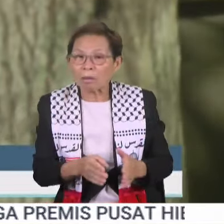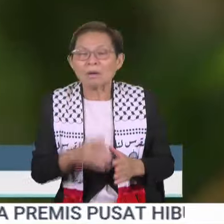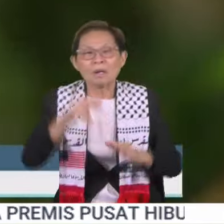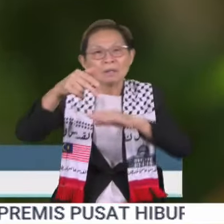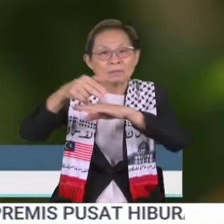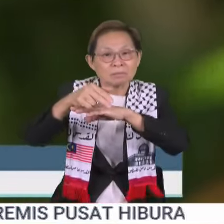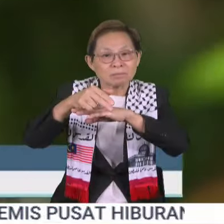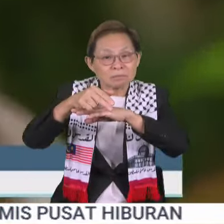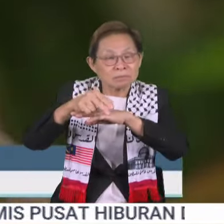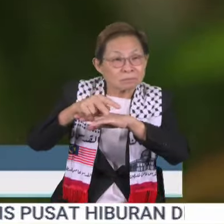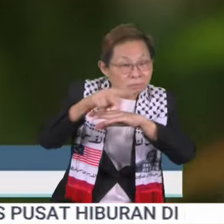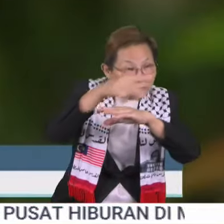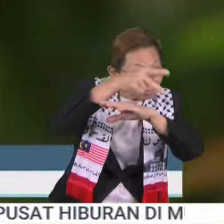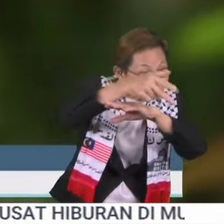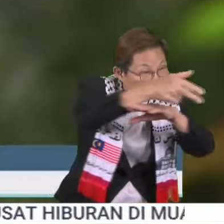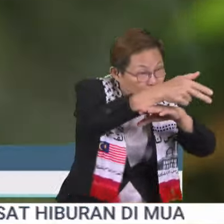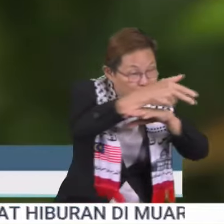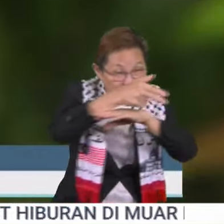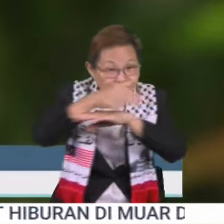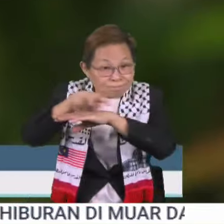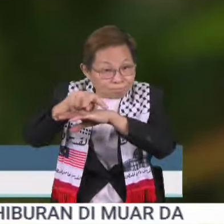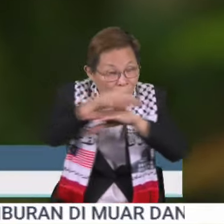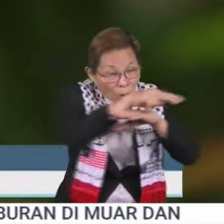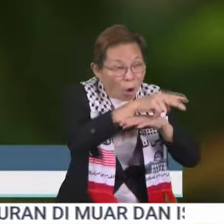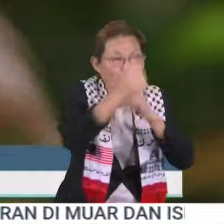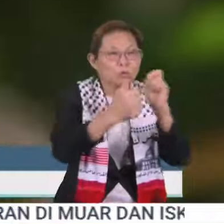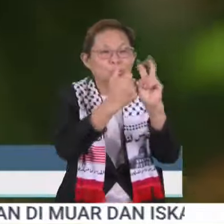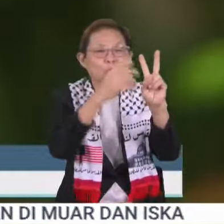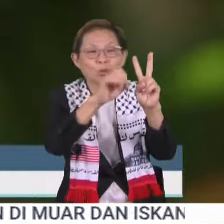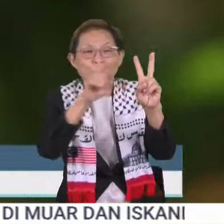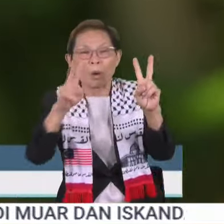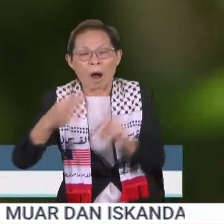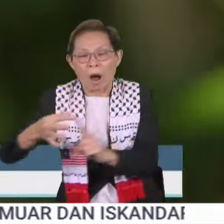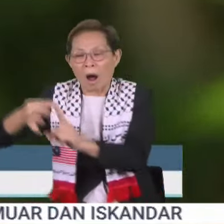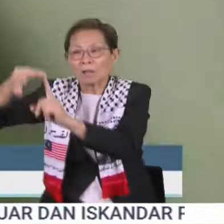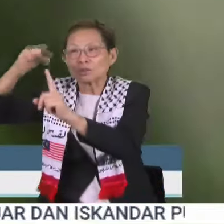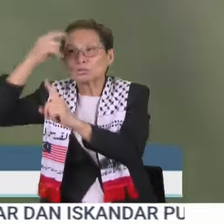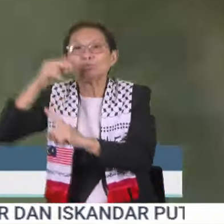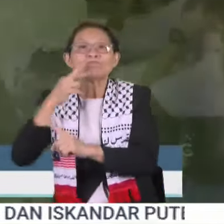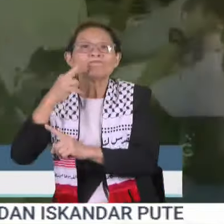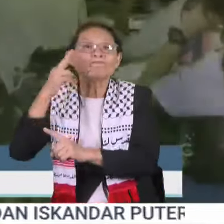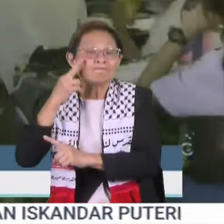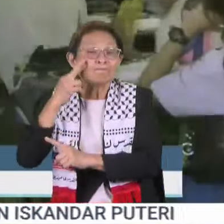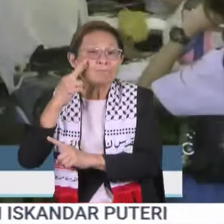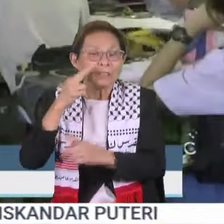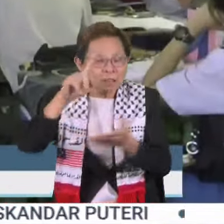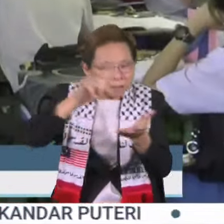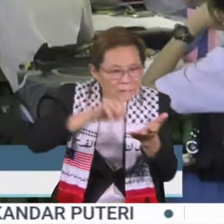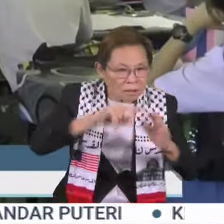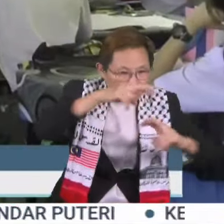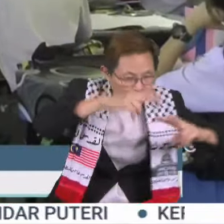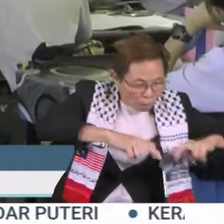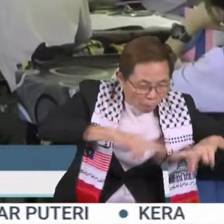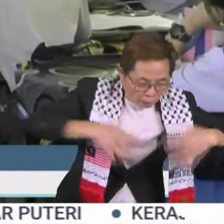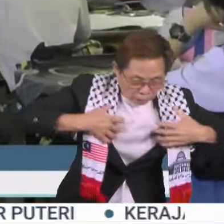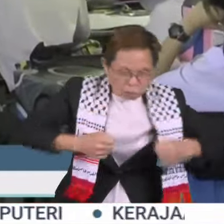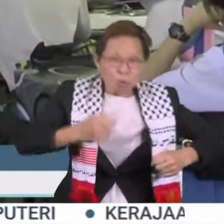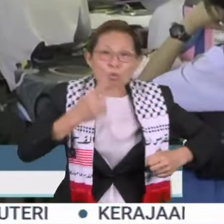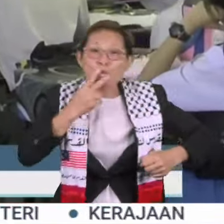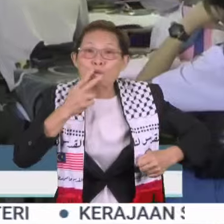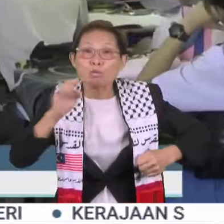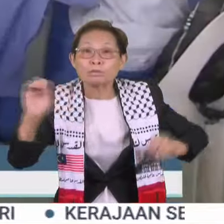tinjauan kesihatan morbiditi kebangsaan 2022 yang dikhaskan untuk remaja. Saringan kesihatan oral tanpa